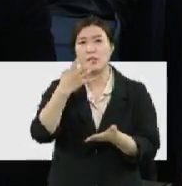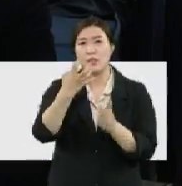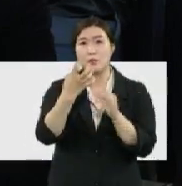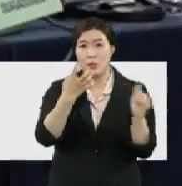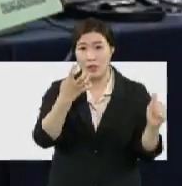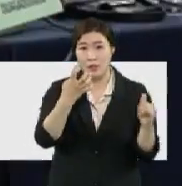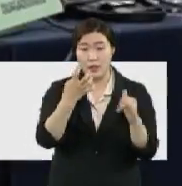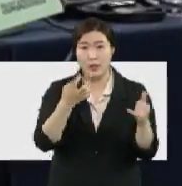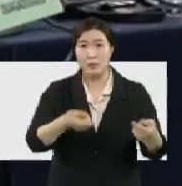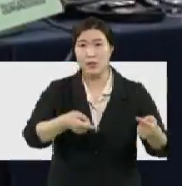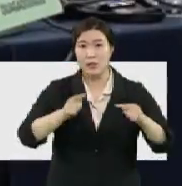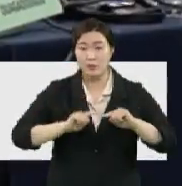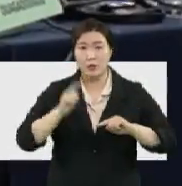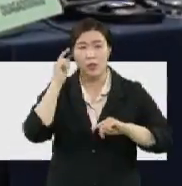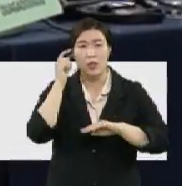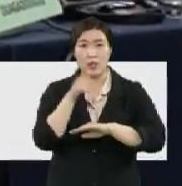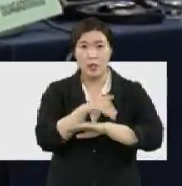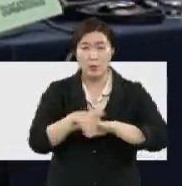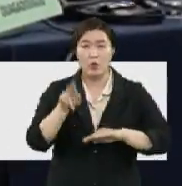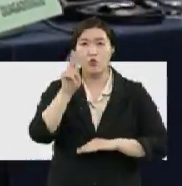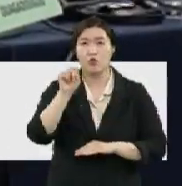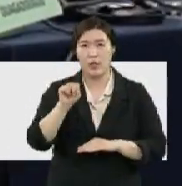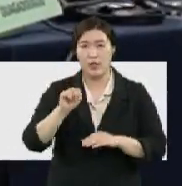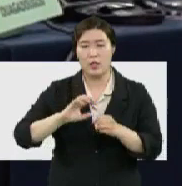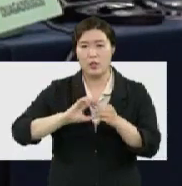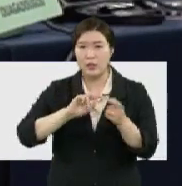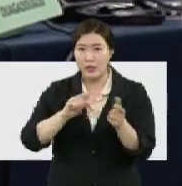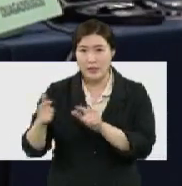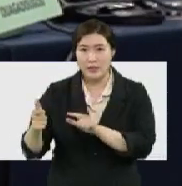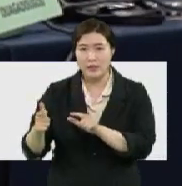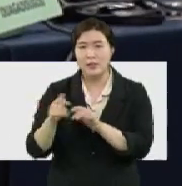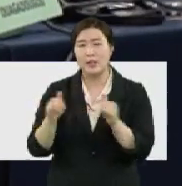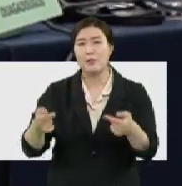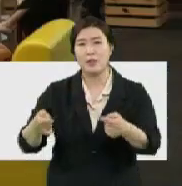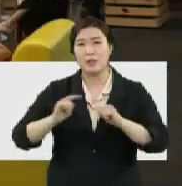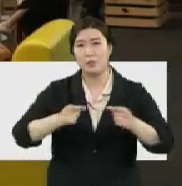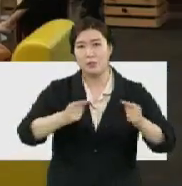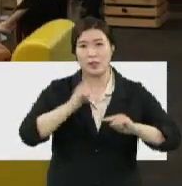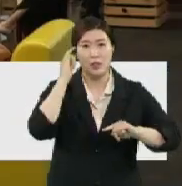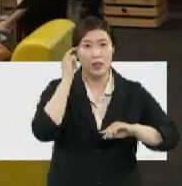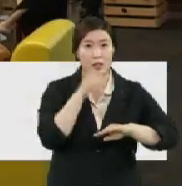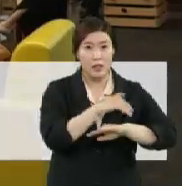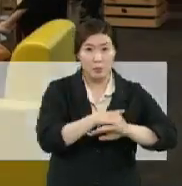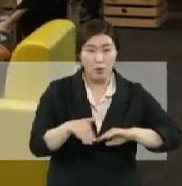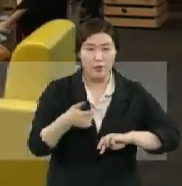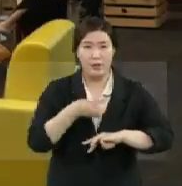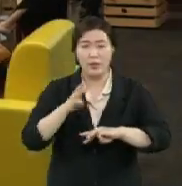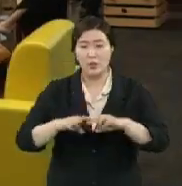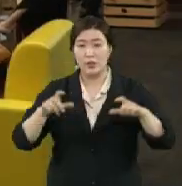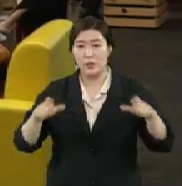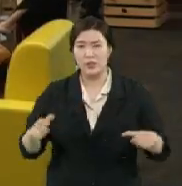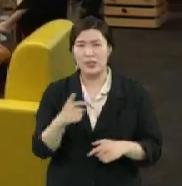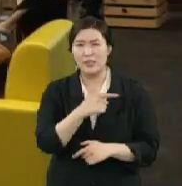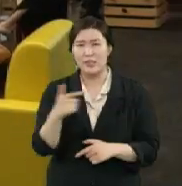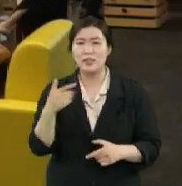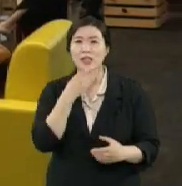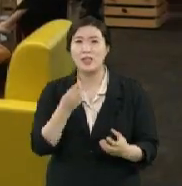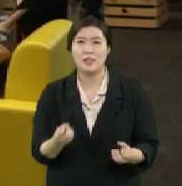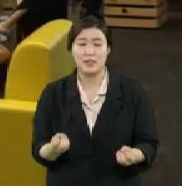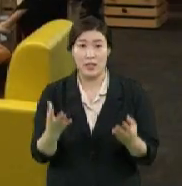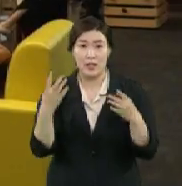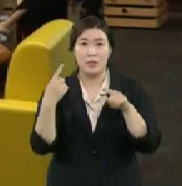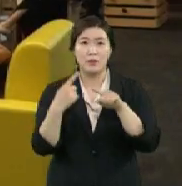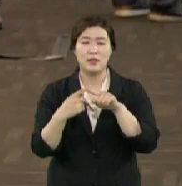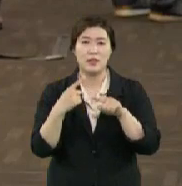유네스코 un 개발계획 등 국제기구 주요 인사들이 참석한 가운데 열리게 되며 대전에서는 1993년